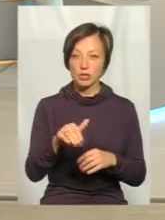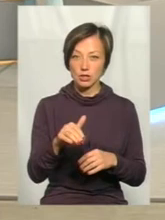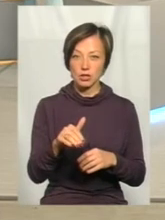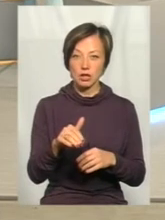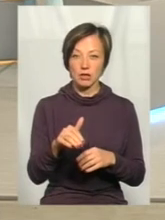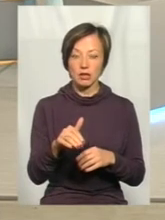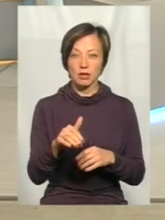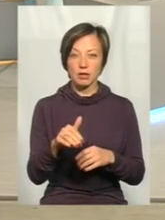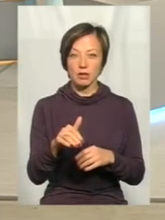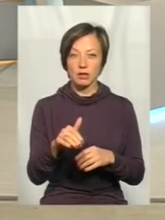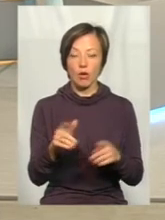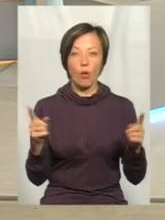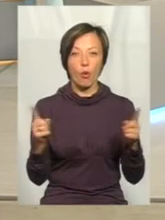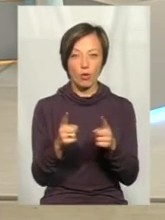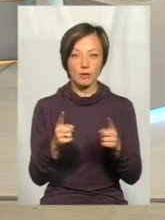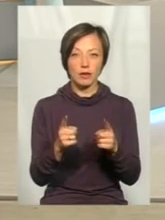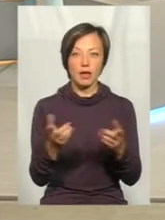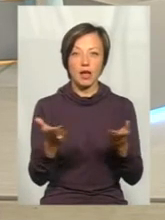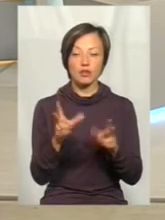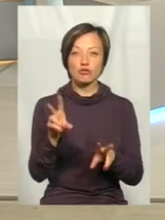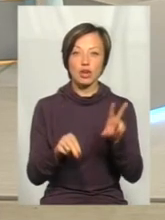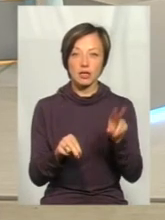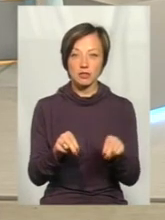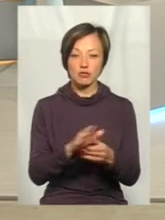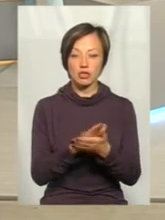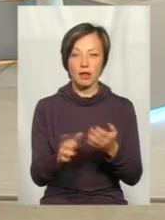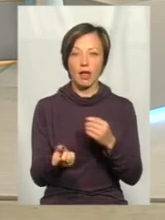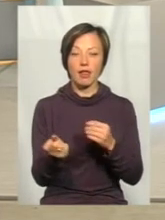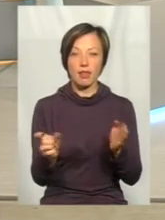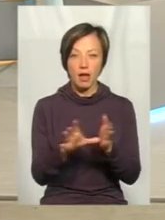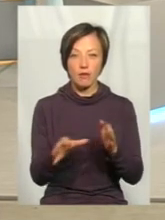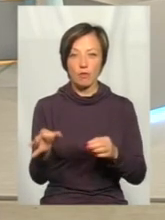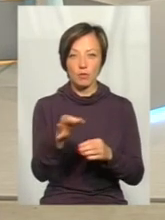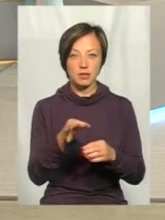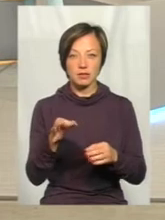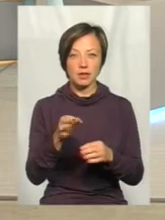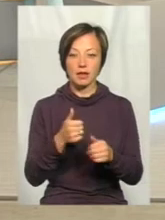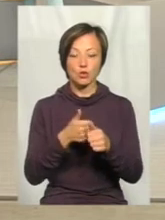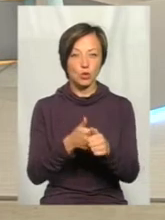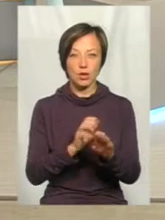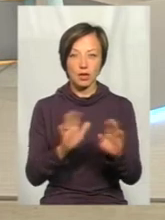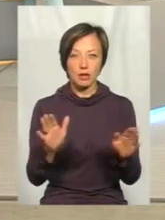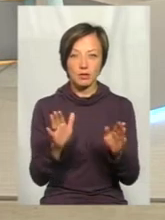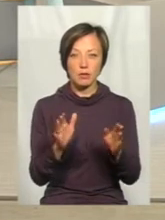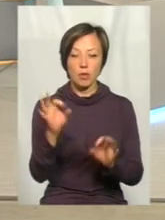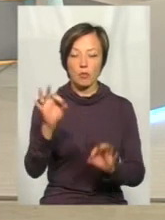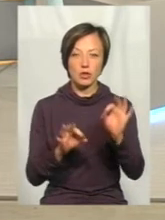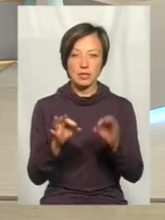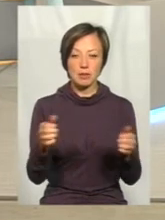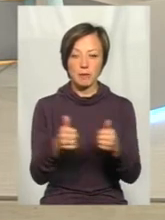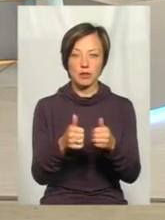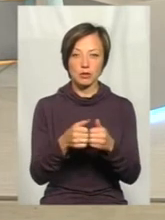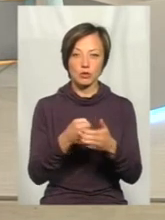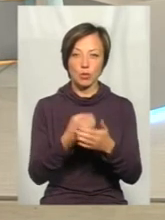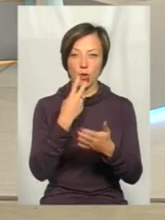мегаватт. От коротко прошу, от які шанси у чистої енергії на Хмельниччині навіть не наздогнати, а хоча б якось пропорційно наблизитись